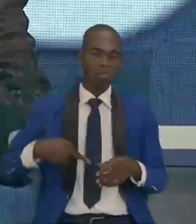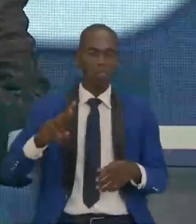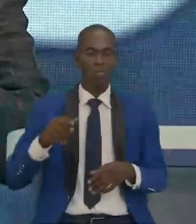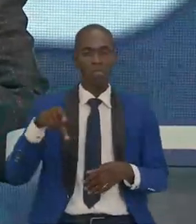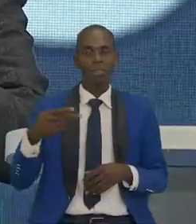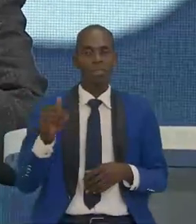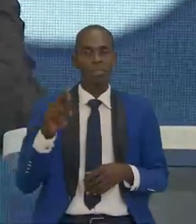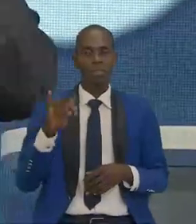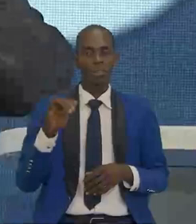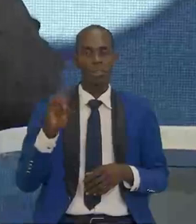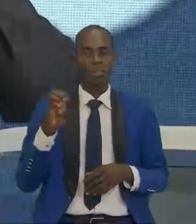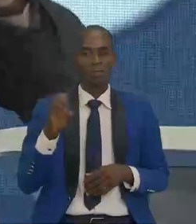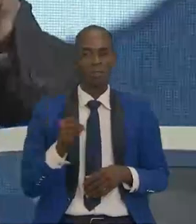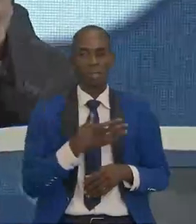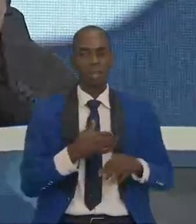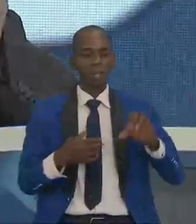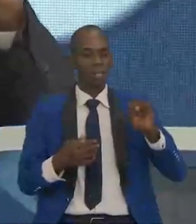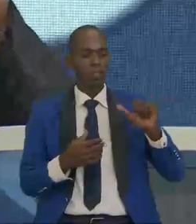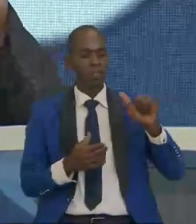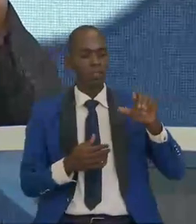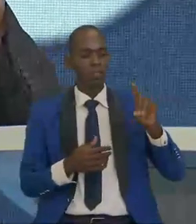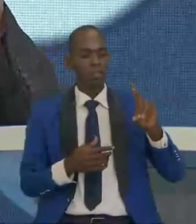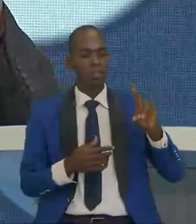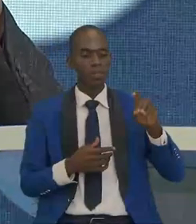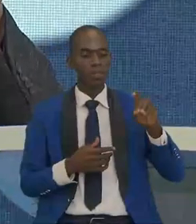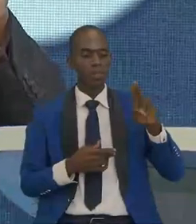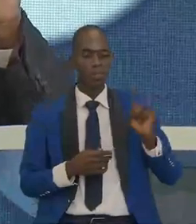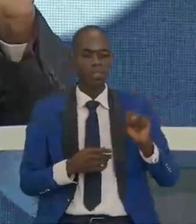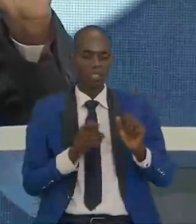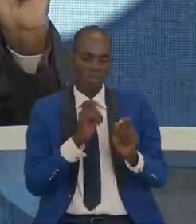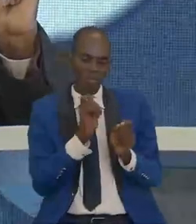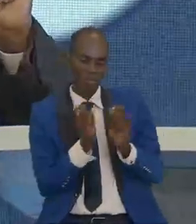Mais les pharisiens et les sadducéens,